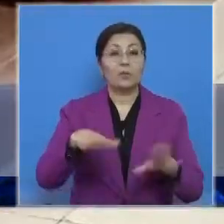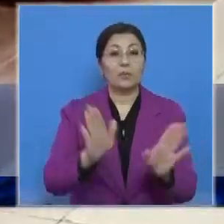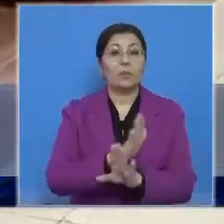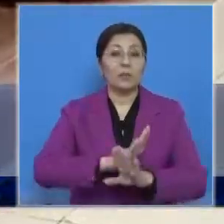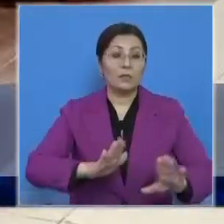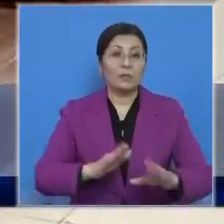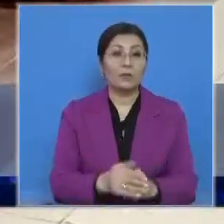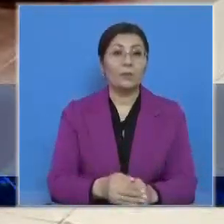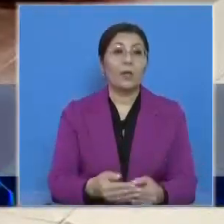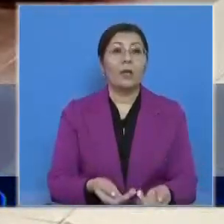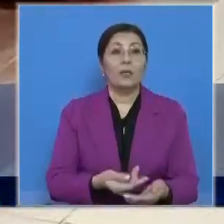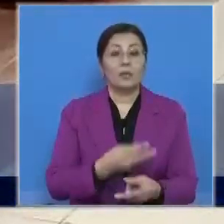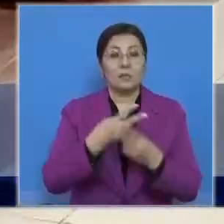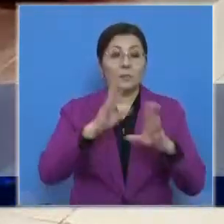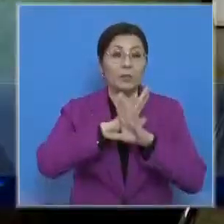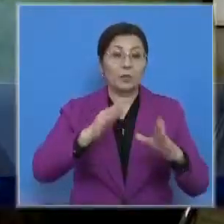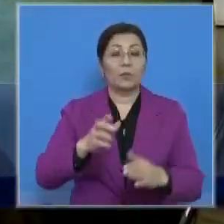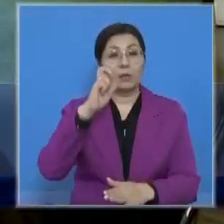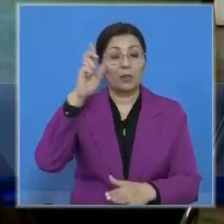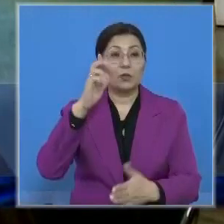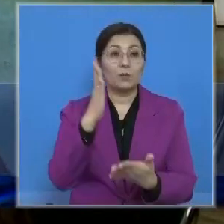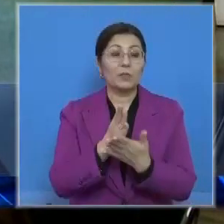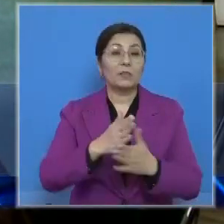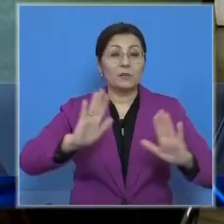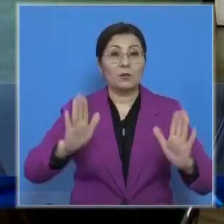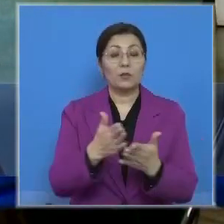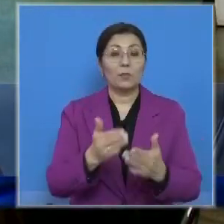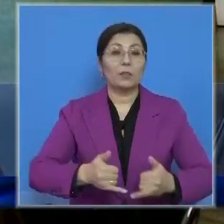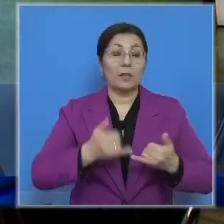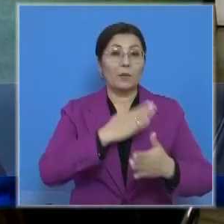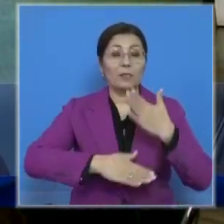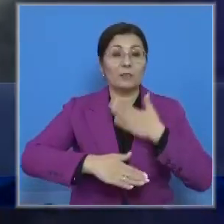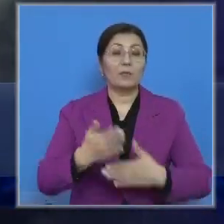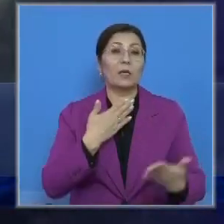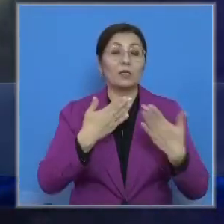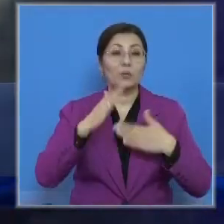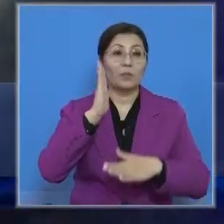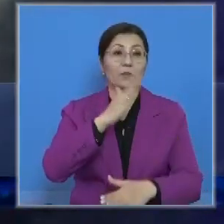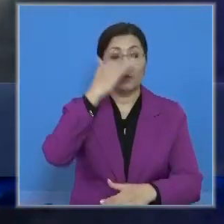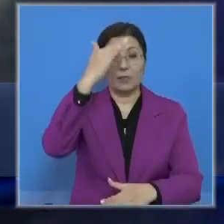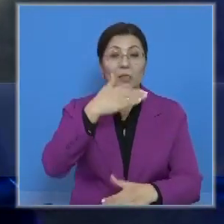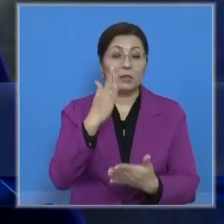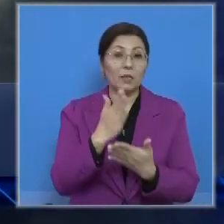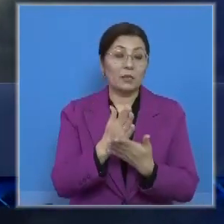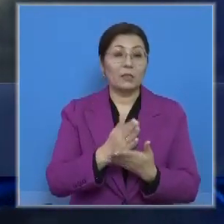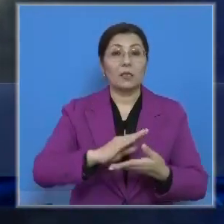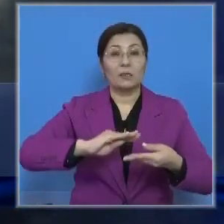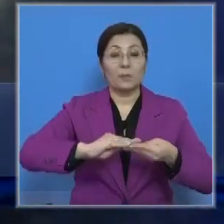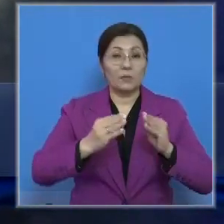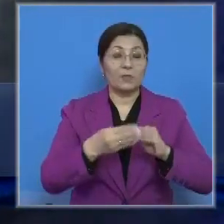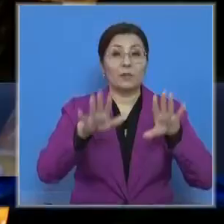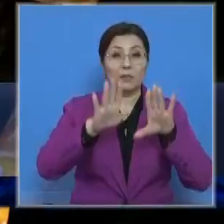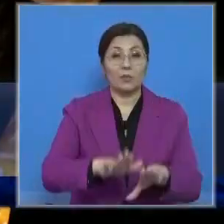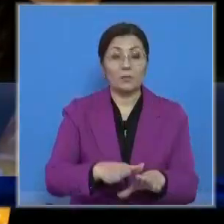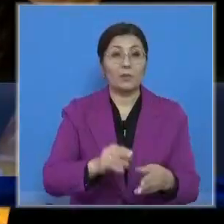по словам организаторов Несмотря на то что государство создало условия отношения между родителями особенностями детьми хромает в нашем обществе